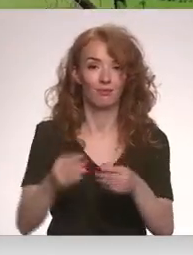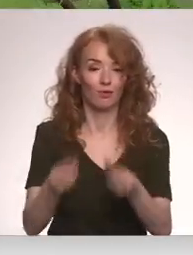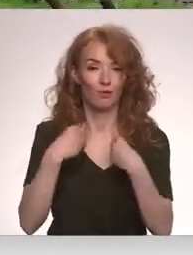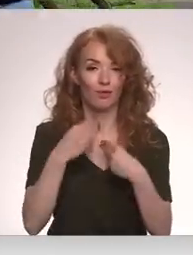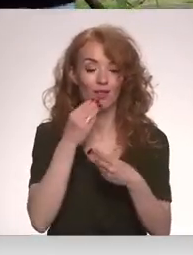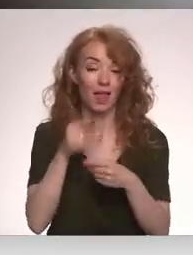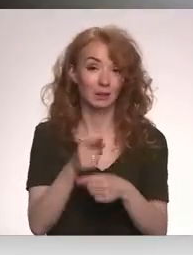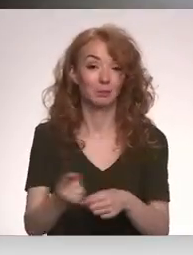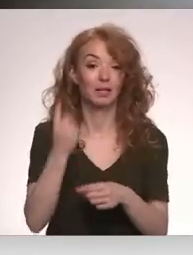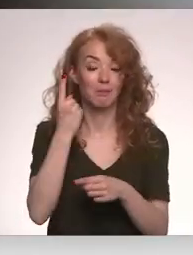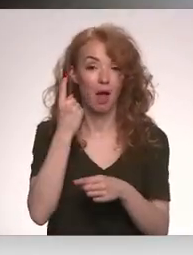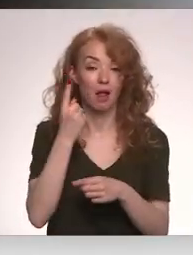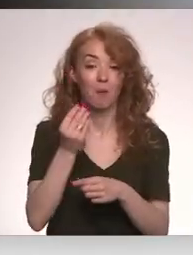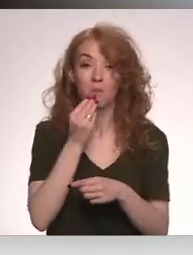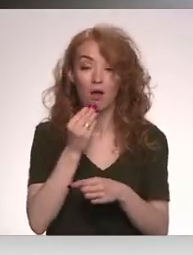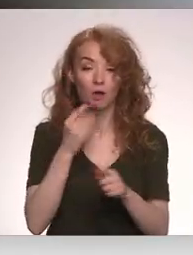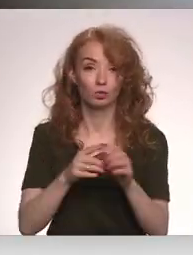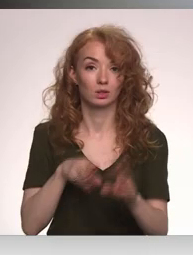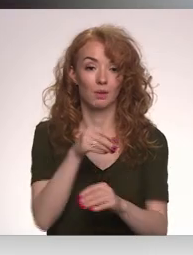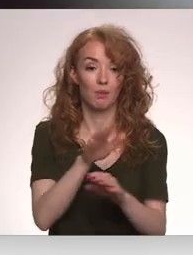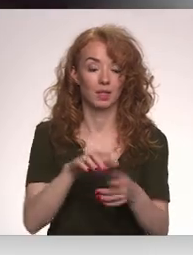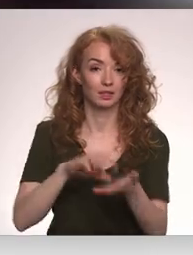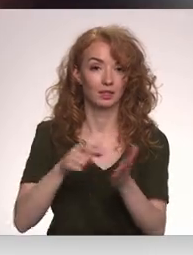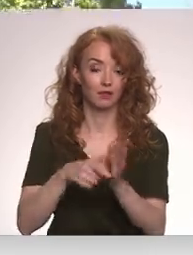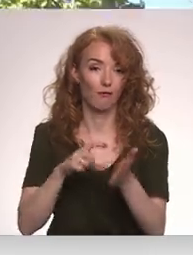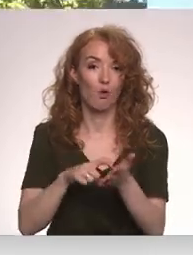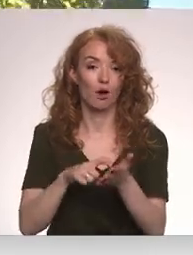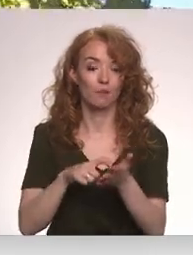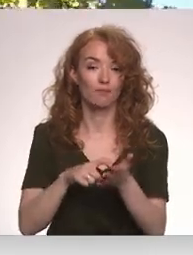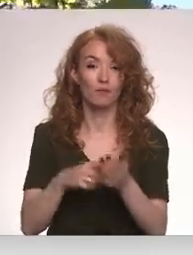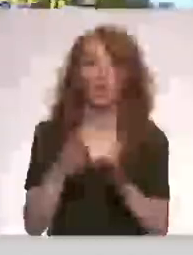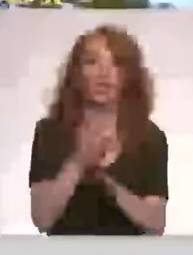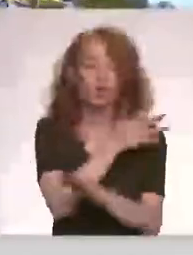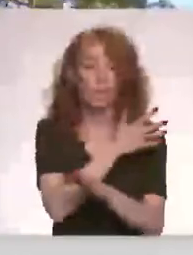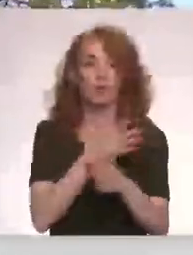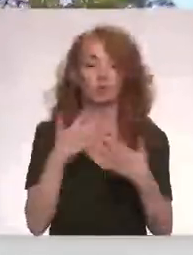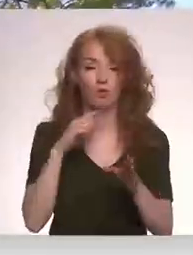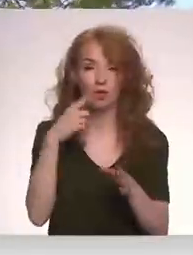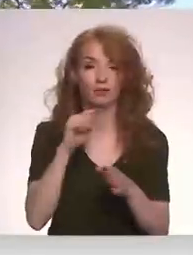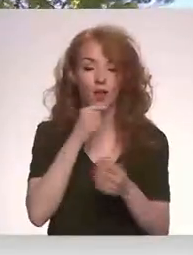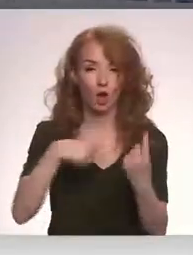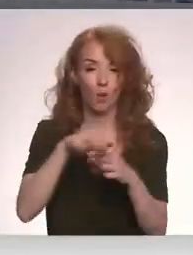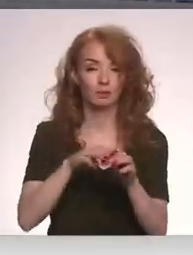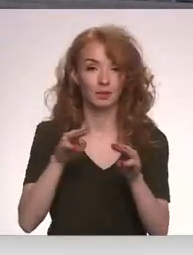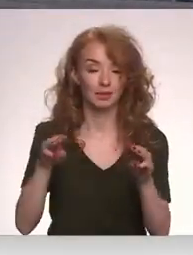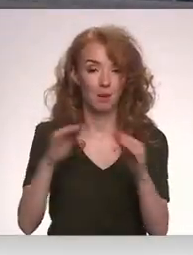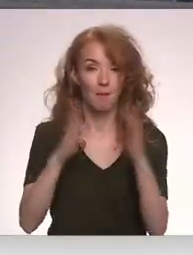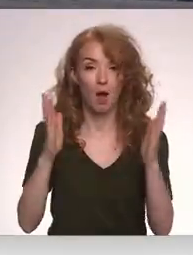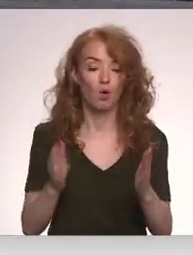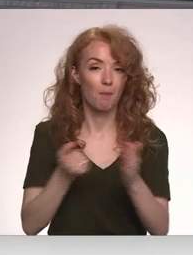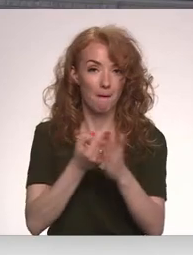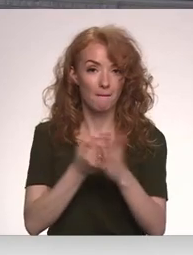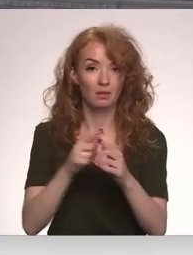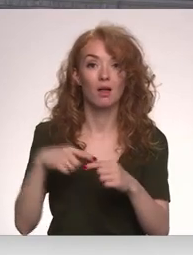ir primārais? Paēst un samaksāt dzīvokli, ja ir tik slikti. Kā jau iepriekš norādījusi ekonomikas ministrija, tad mājokļa